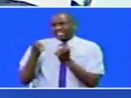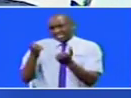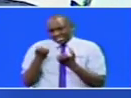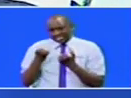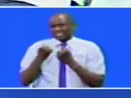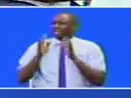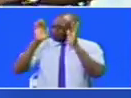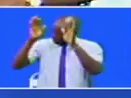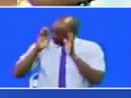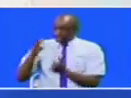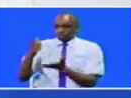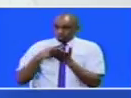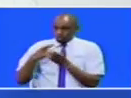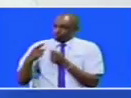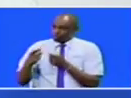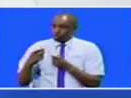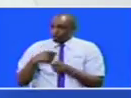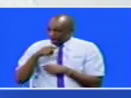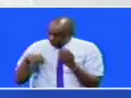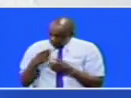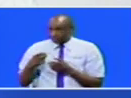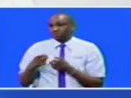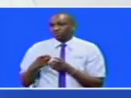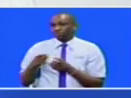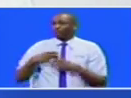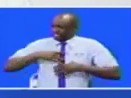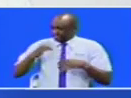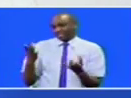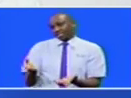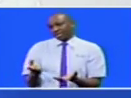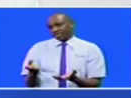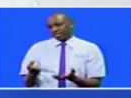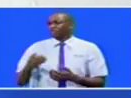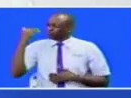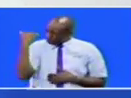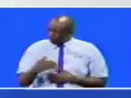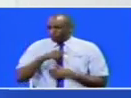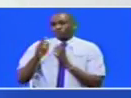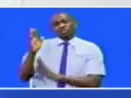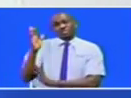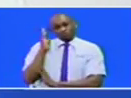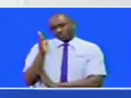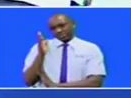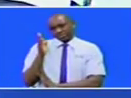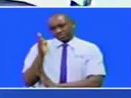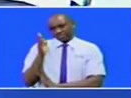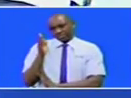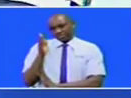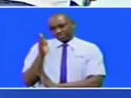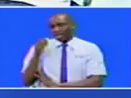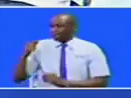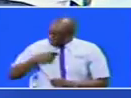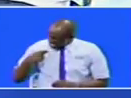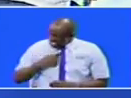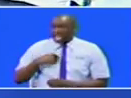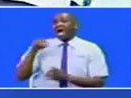mazungumzo muhimu zaidi ya mambo of matters national interest. Tuache mazungumzo ya usalama. I have said, see, I will not